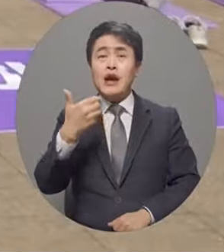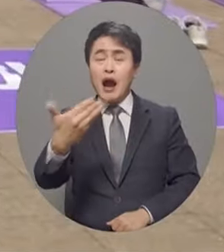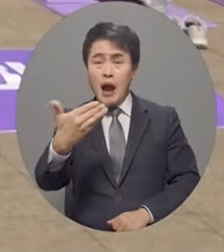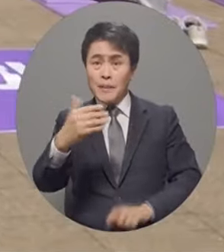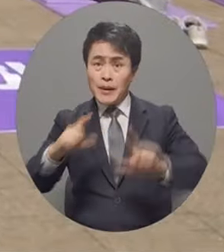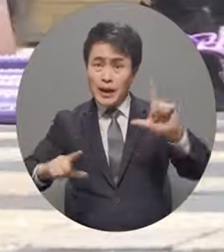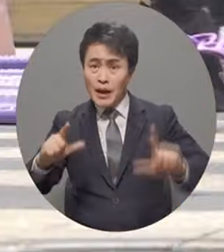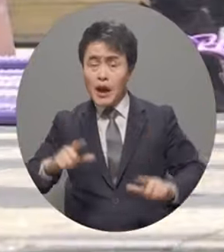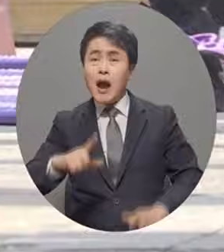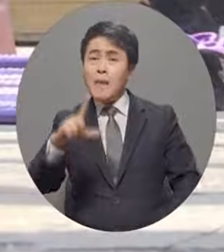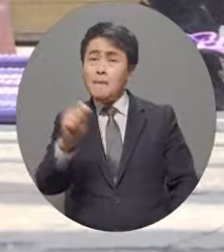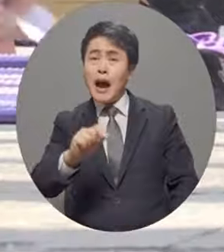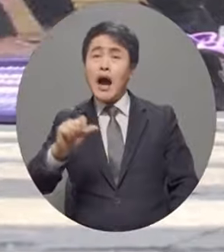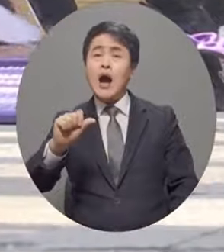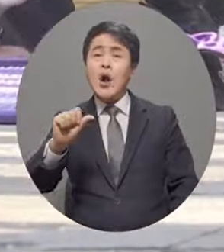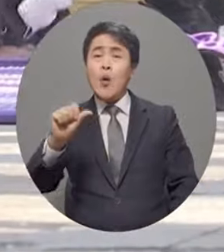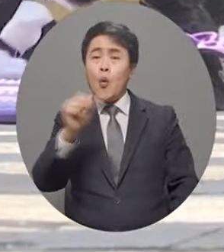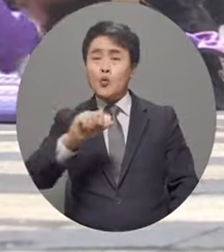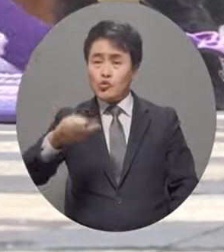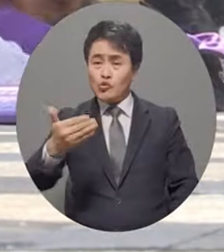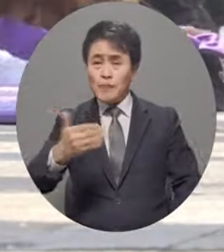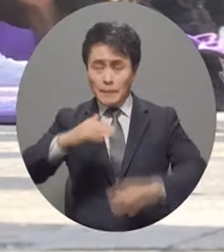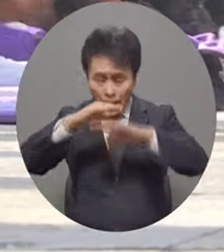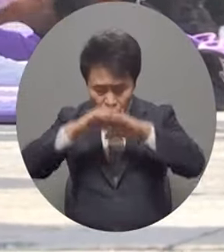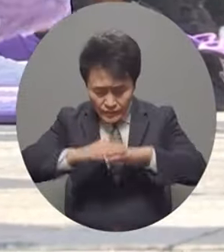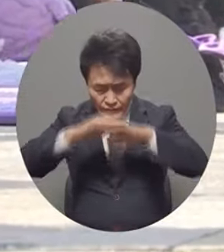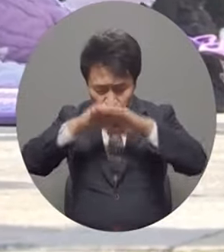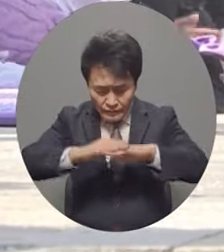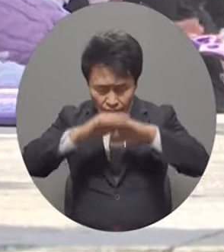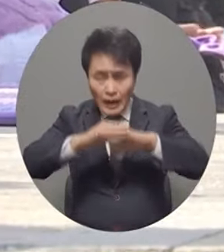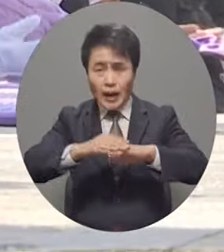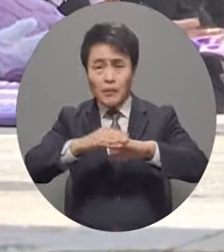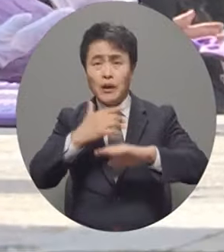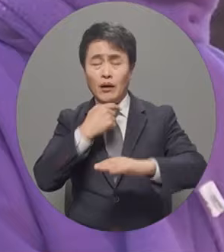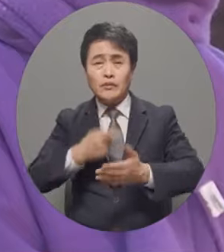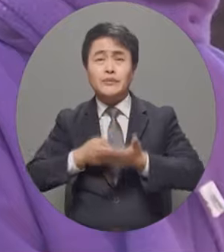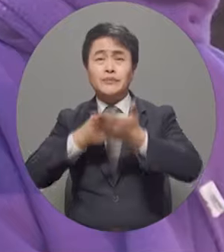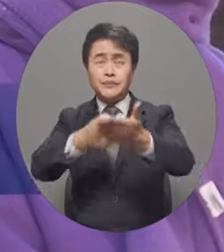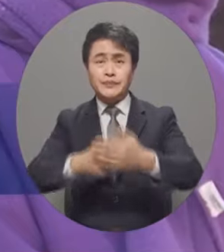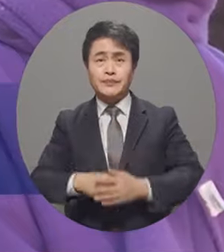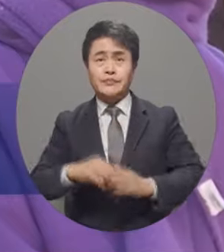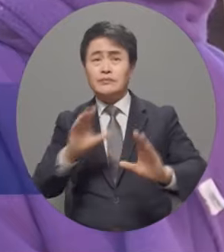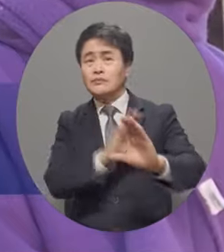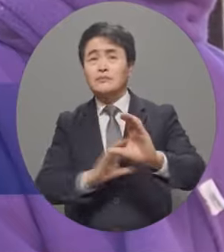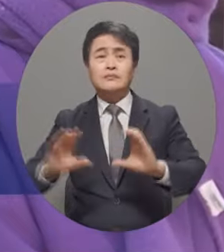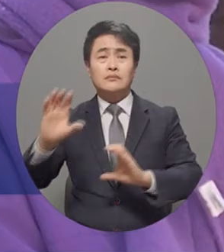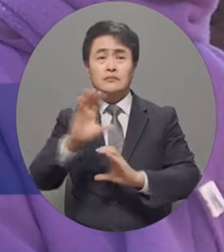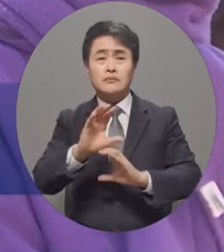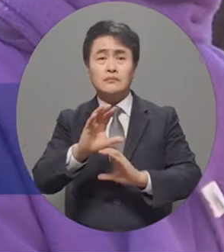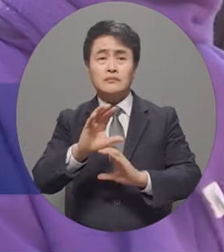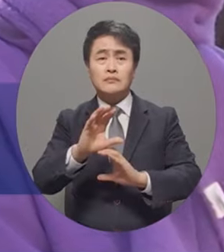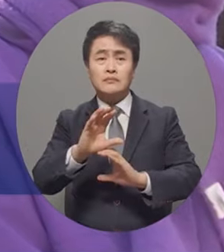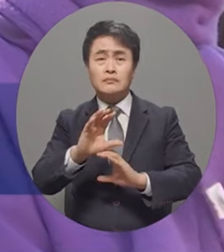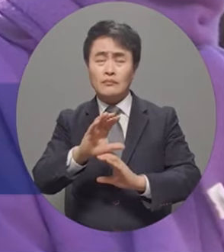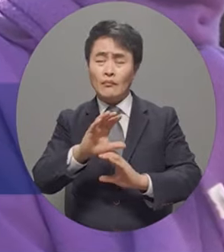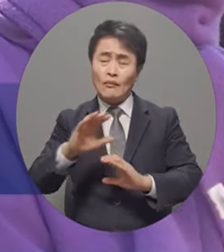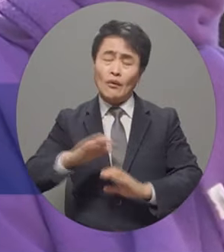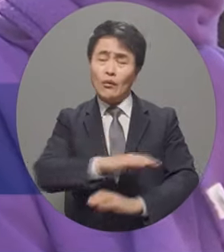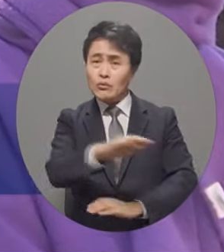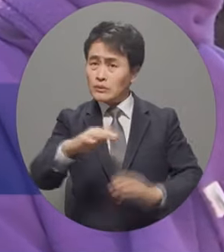상징하는 15,900배를 올리며 거듭 호소했습니다. 더 이상 우리가